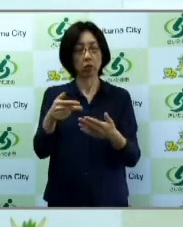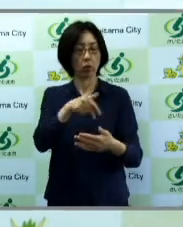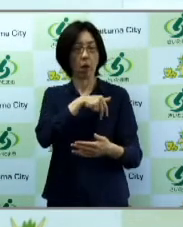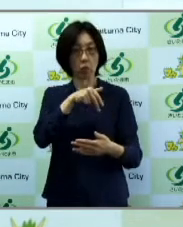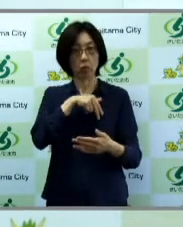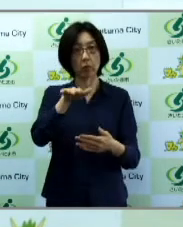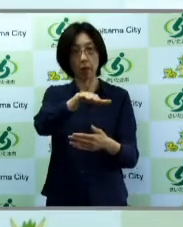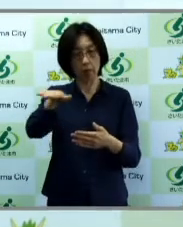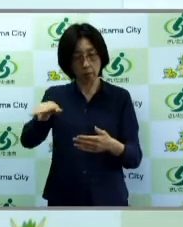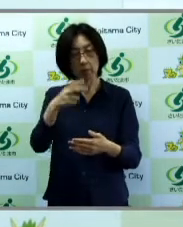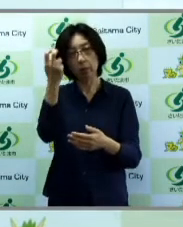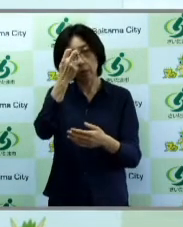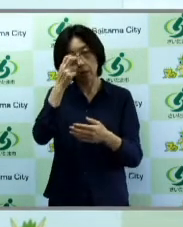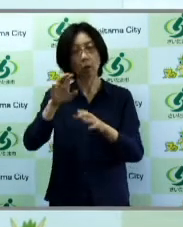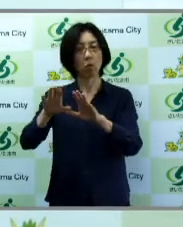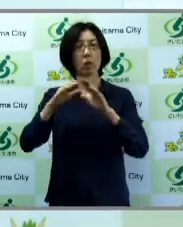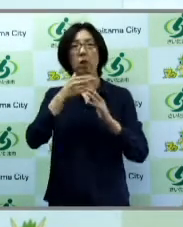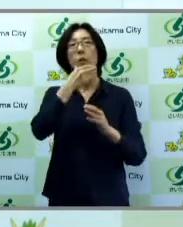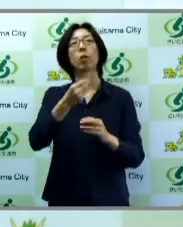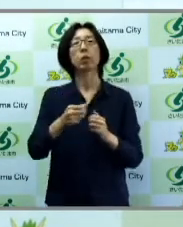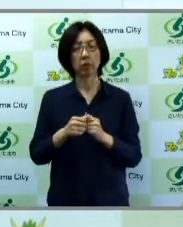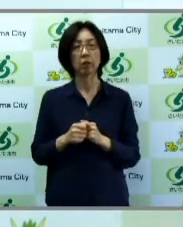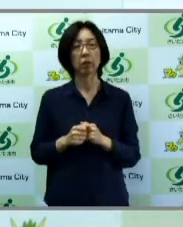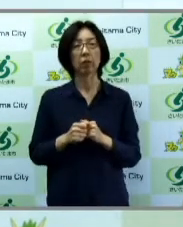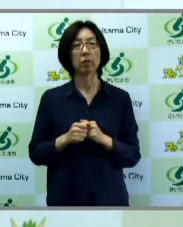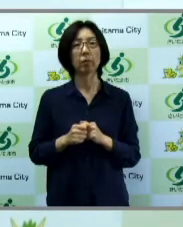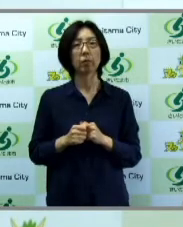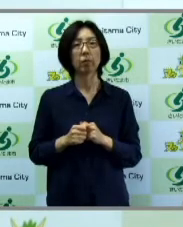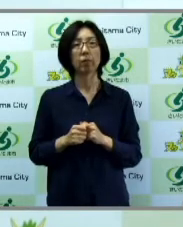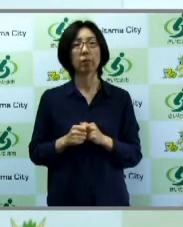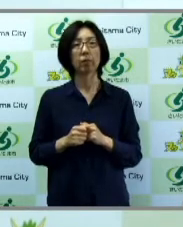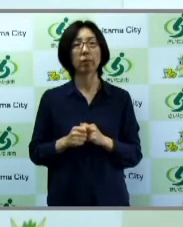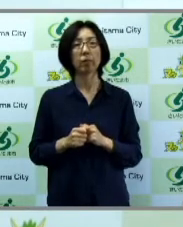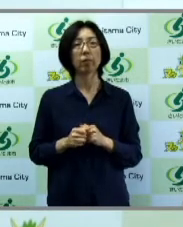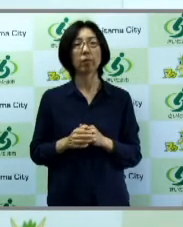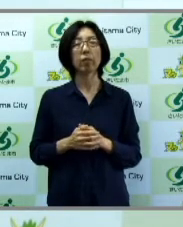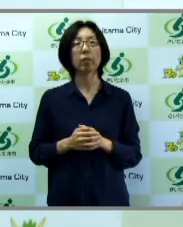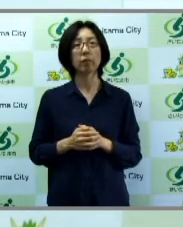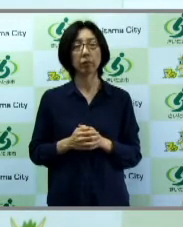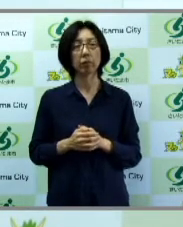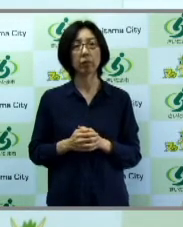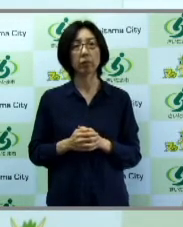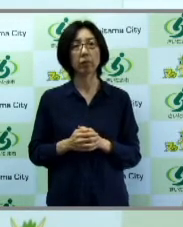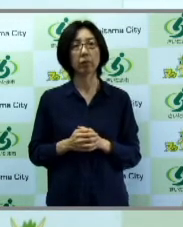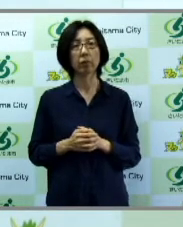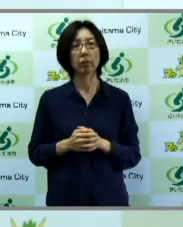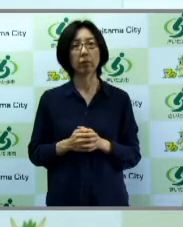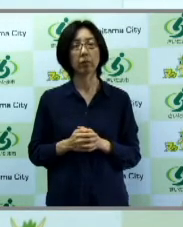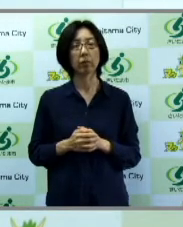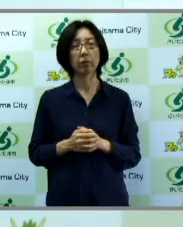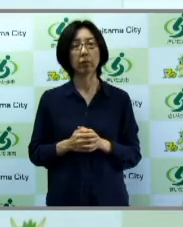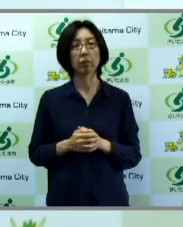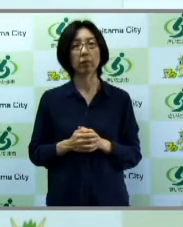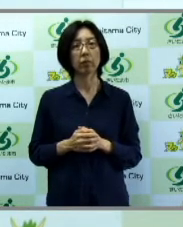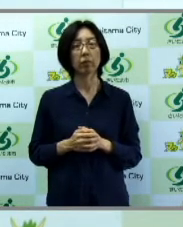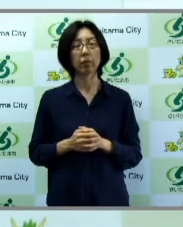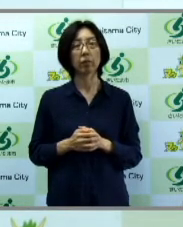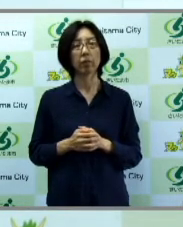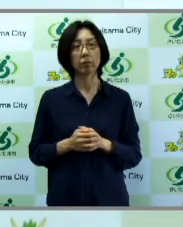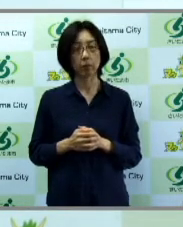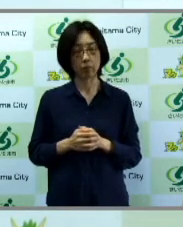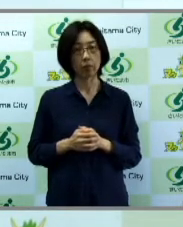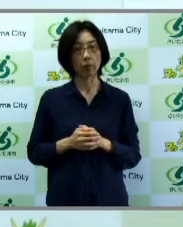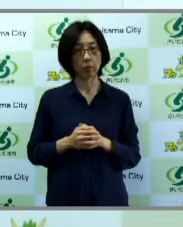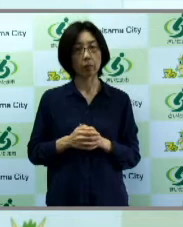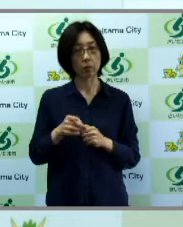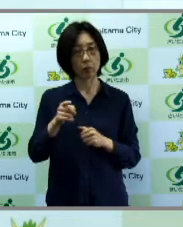あるいはの部分をこれも徹底的に調査をして、抑えていくという作